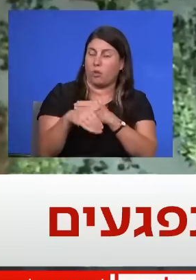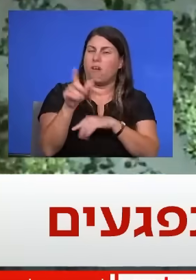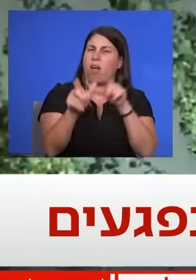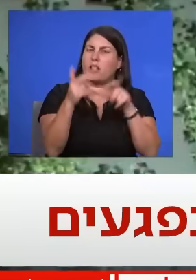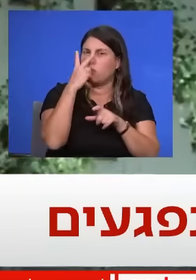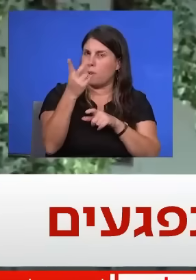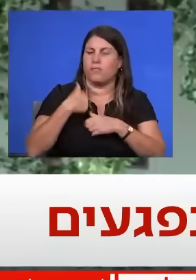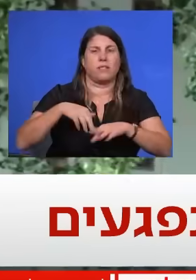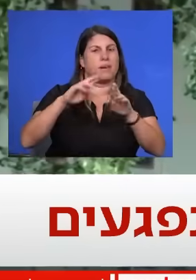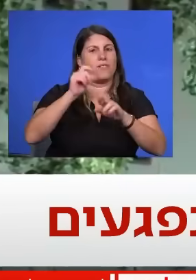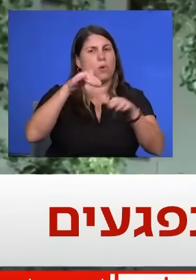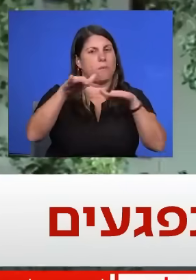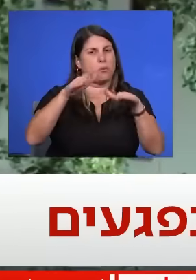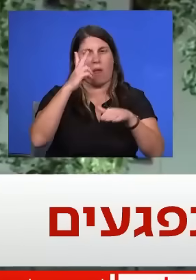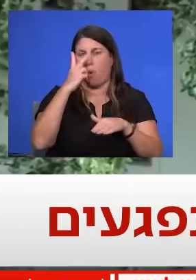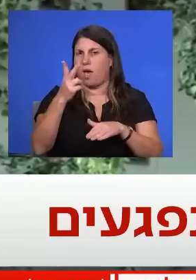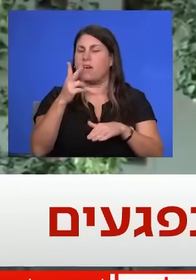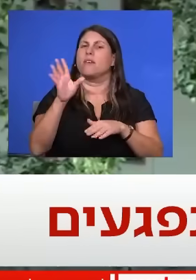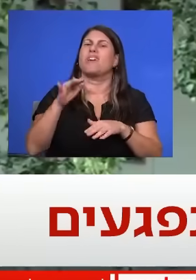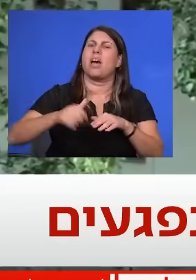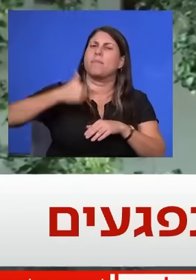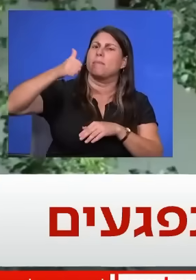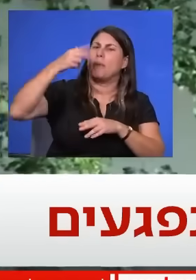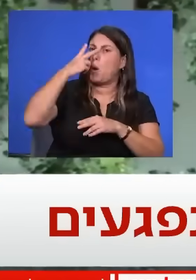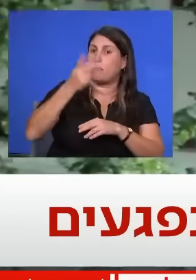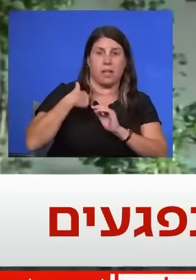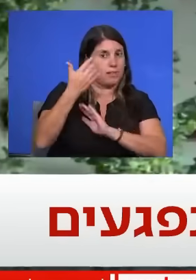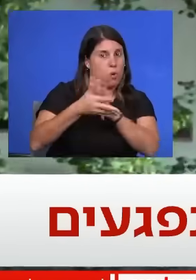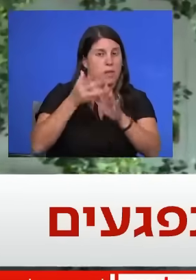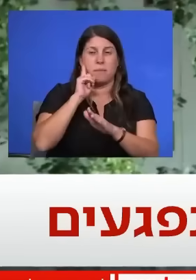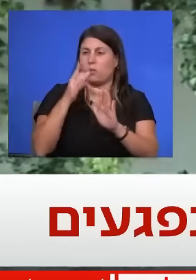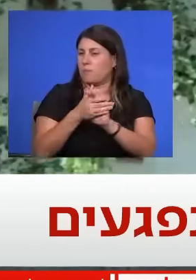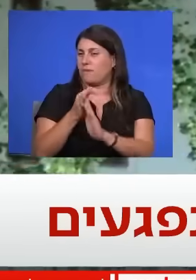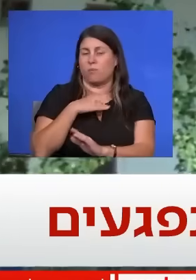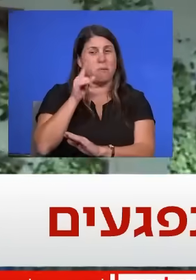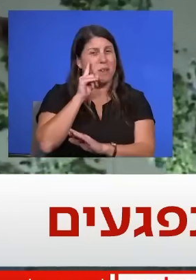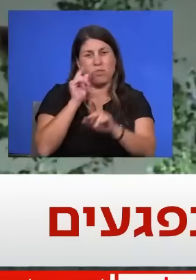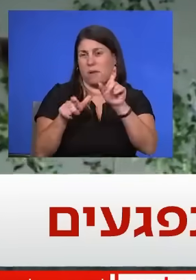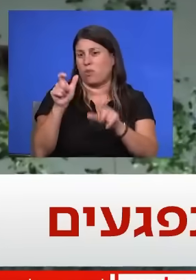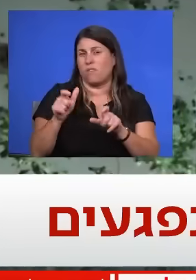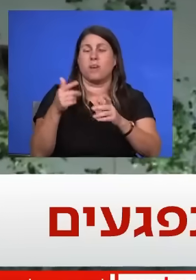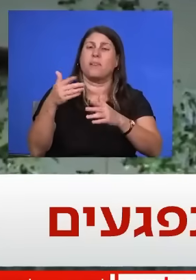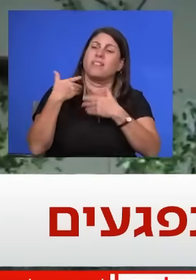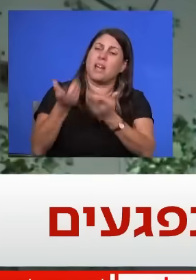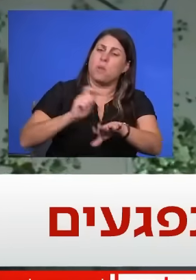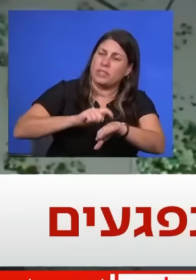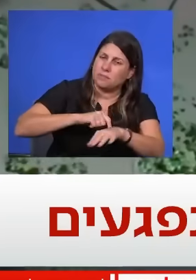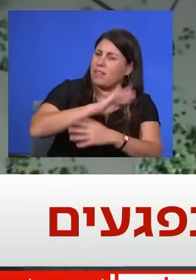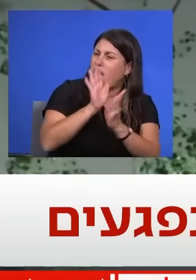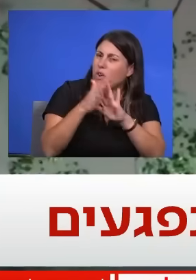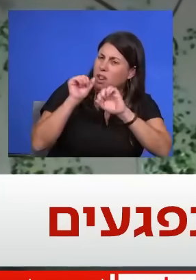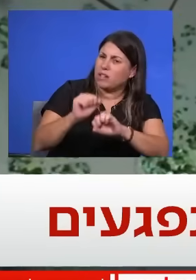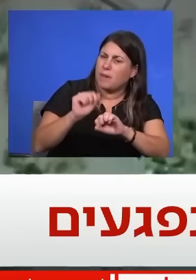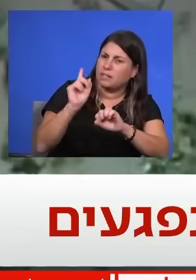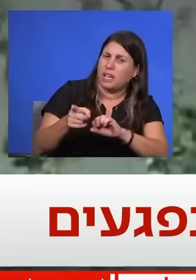הממשלה והקברניטים רואים אותי, אני אומר לכם בשם חבריי, בשם התושבים, תקבלו את כל הזמן ואת כל הגב שצריך. אנחנו לא נקבל